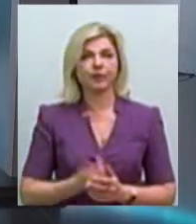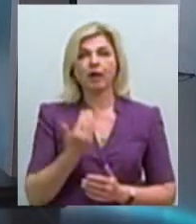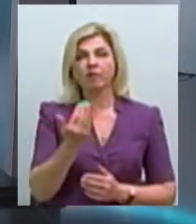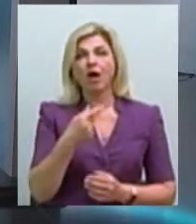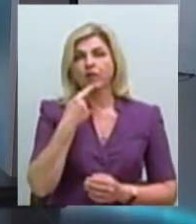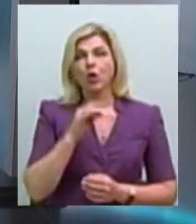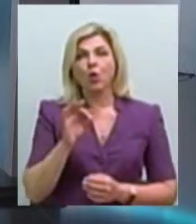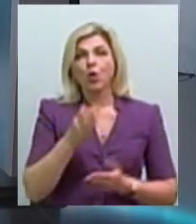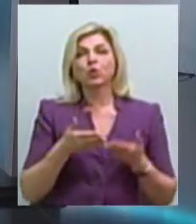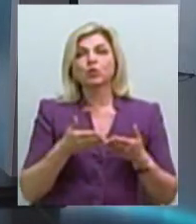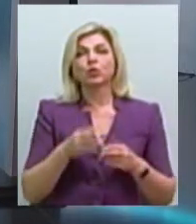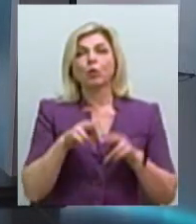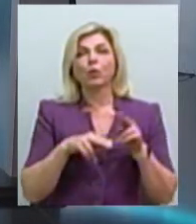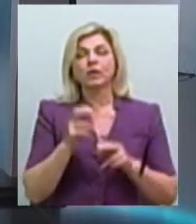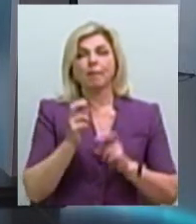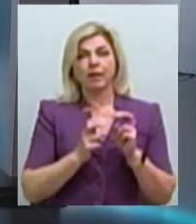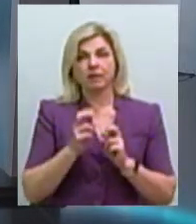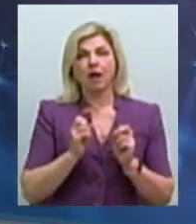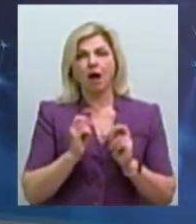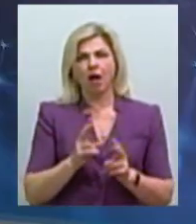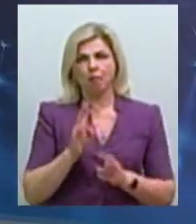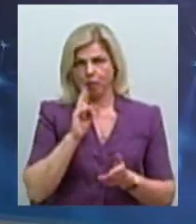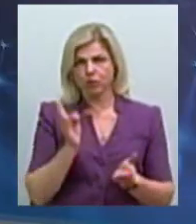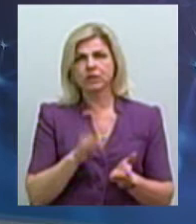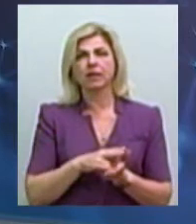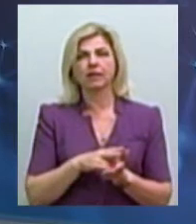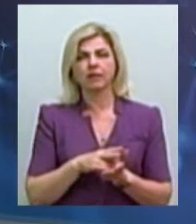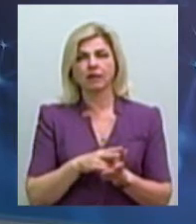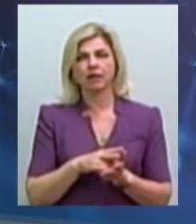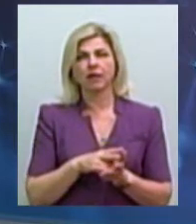як для Миколаївщини постійний...